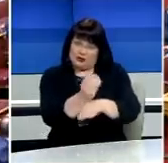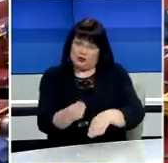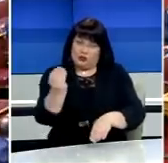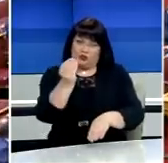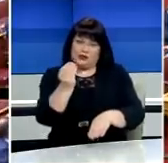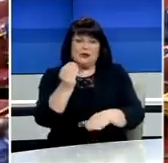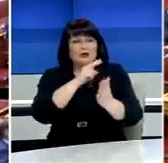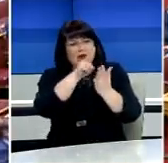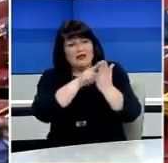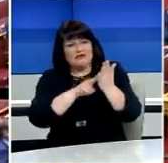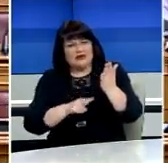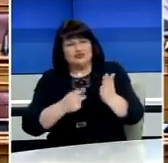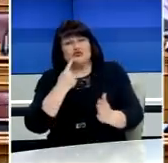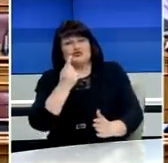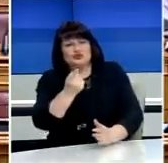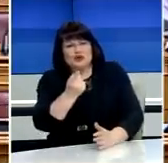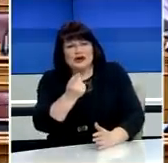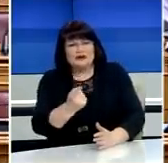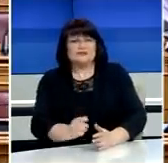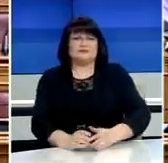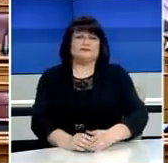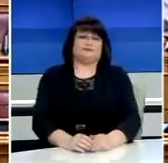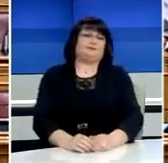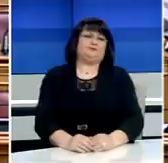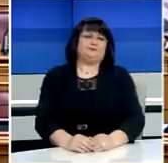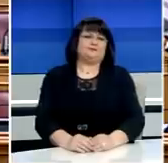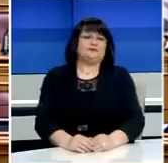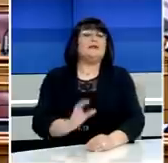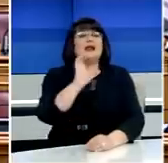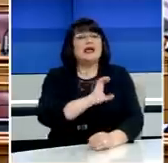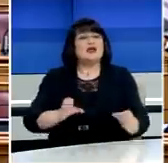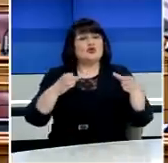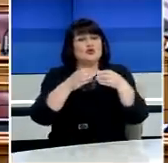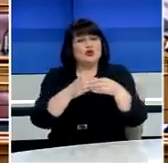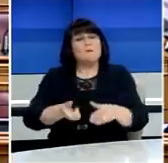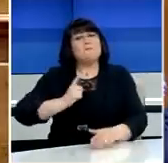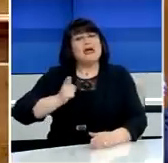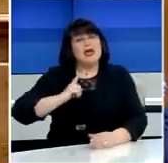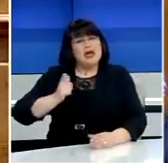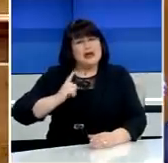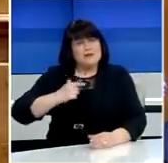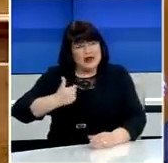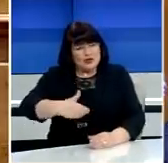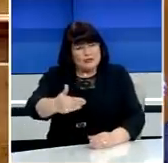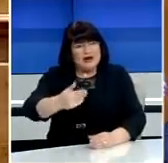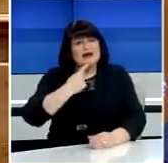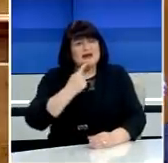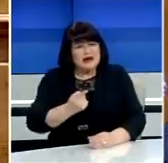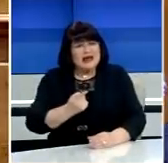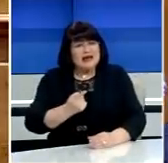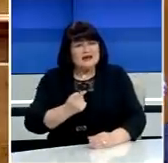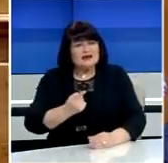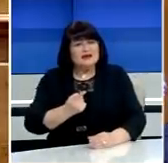Να στο διαβάσω. The updated forecast of the European institutions expects the primary balance to turn to a deficit